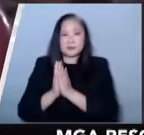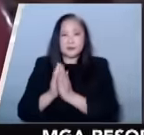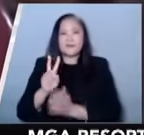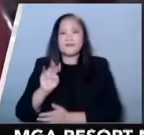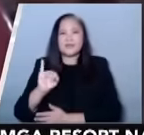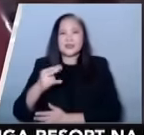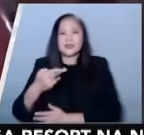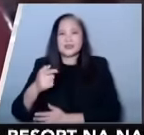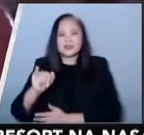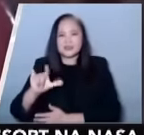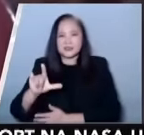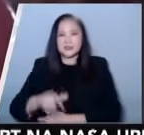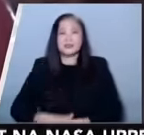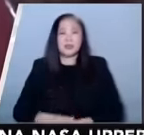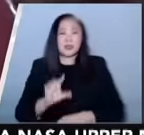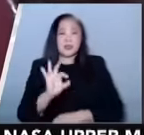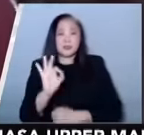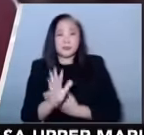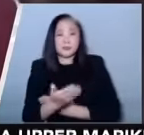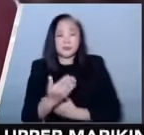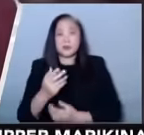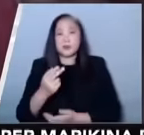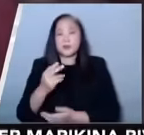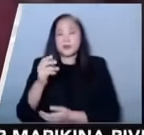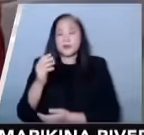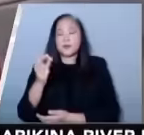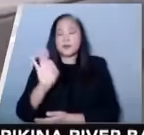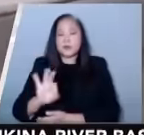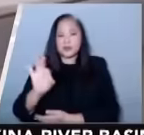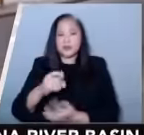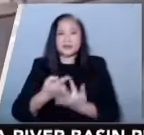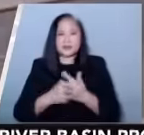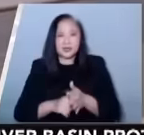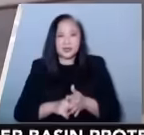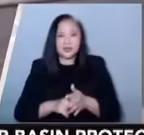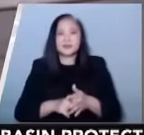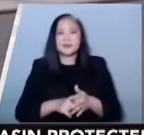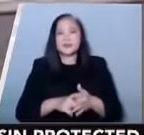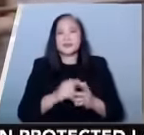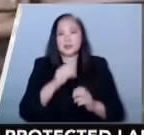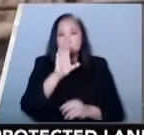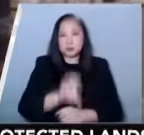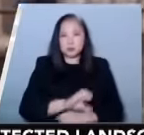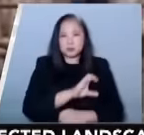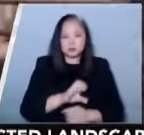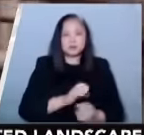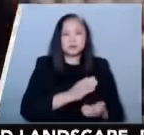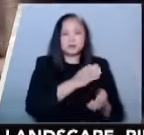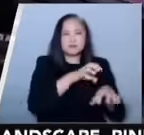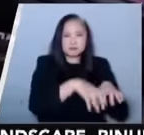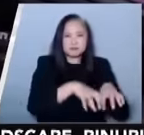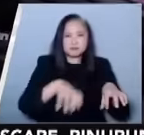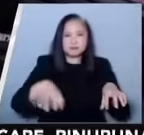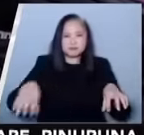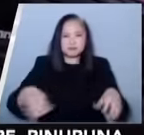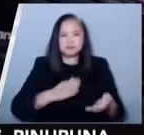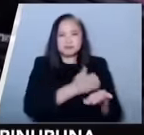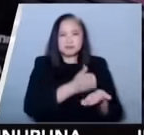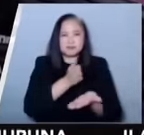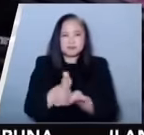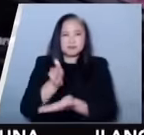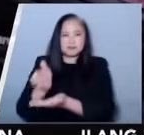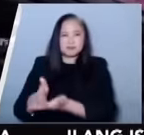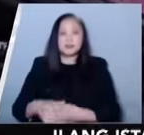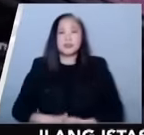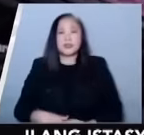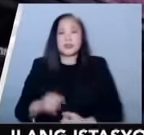ang umaga sa Biyernes Santo ay magsisimula ang Stations of the Cross. Alauna ng hapon magaganap ang 7 last words at sa alas 3 ng